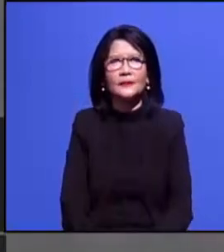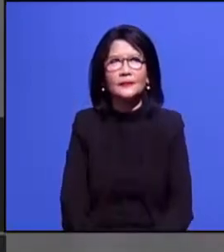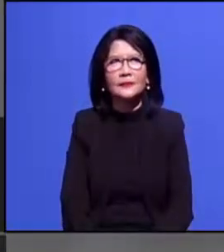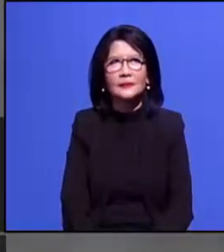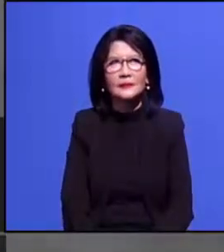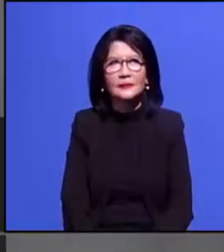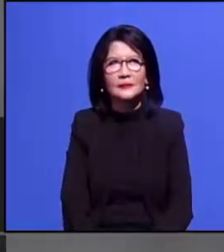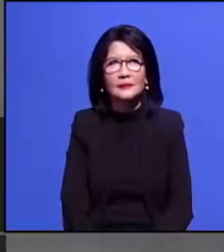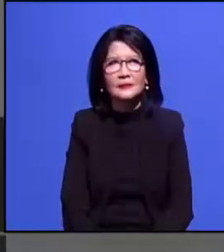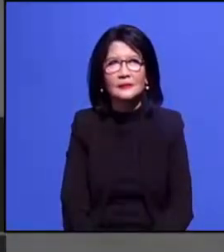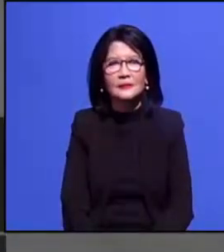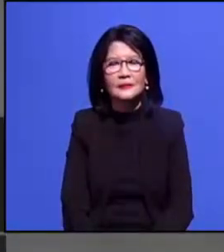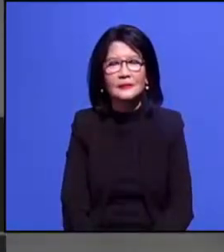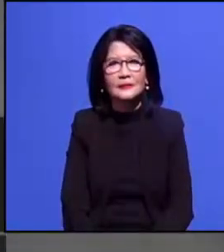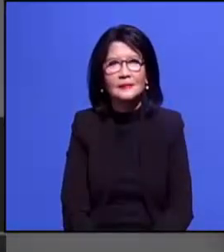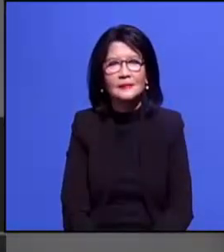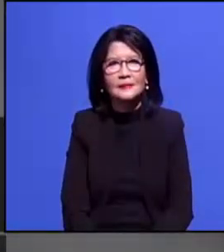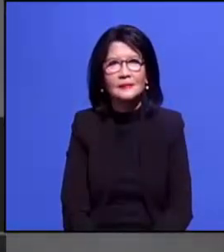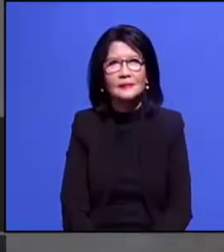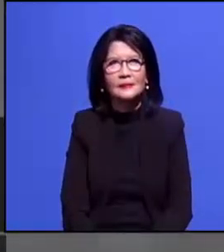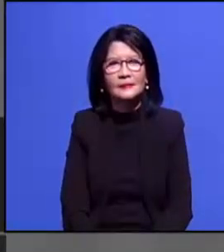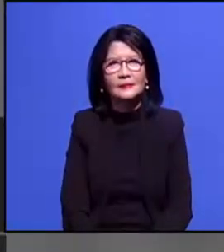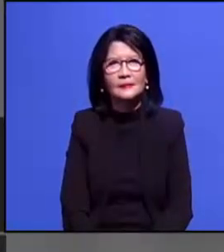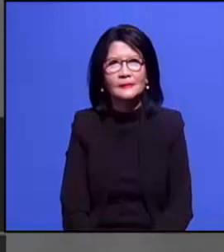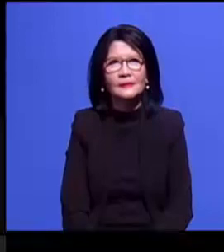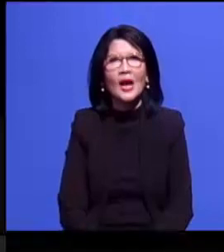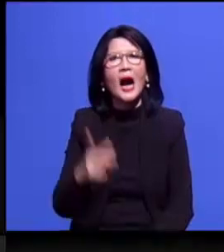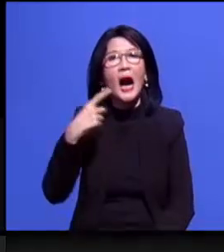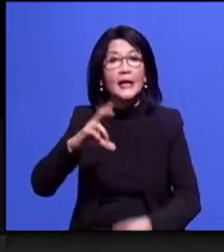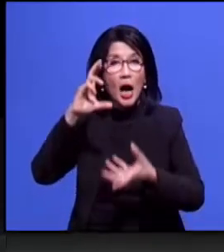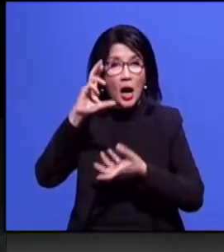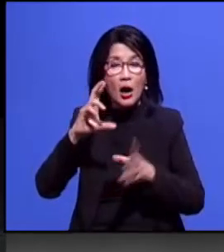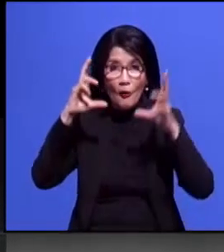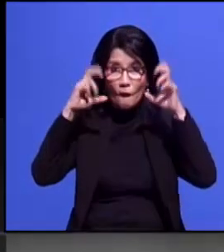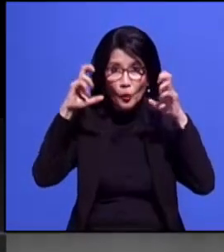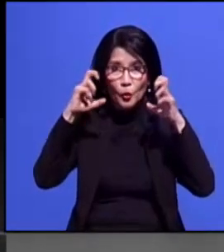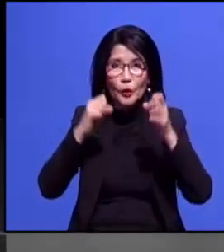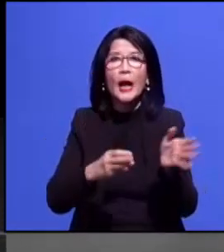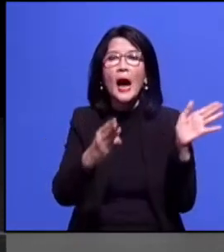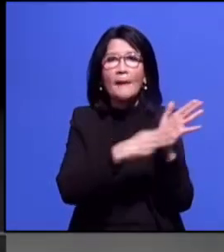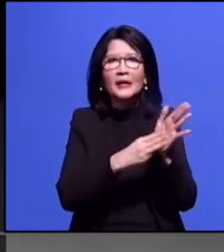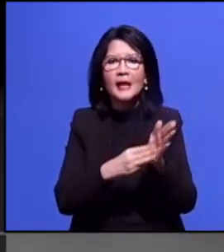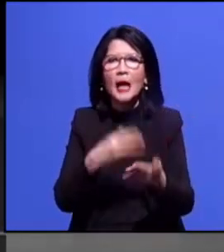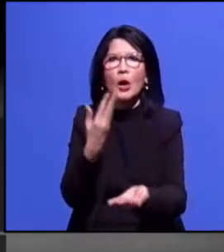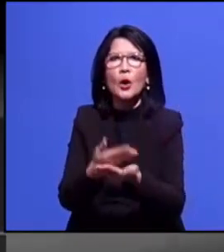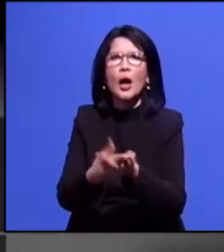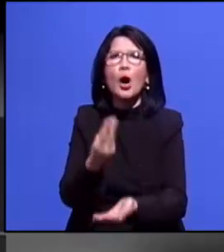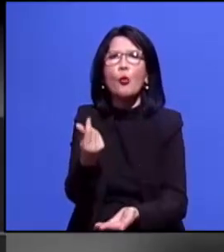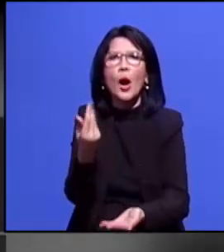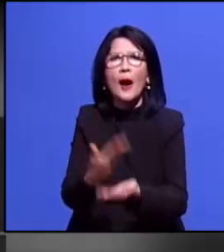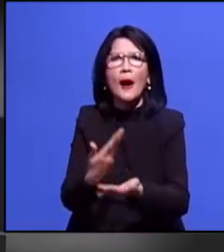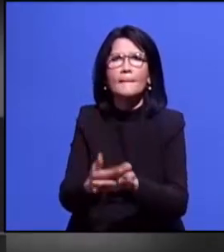Hai tangkapan layar pembicaraan dan foto yang mengungkap kasus pungli yang menyasar penerima bantuan sosial